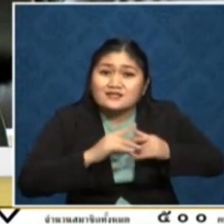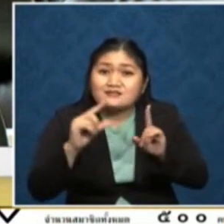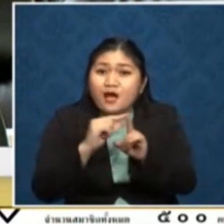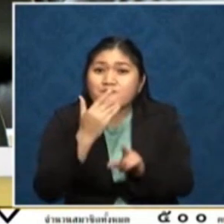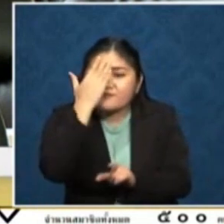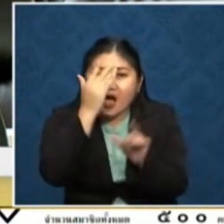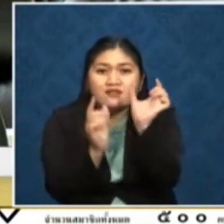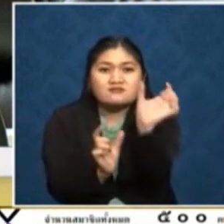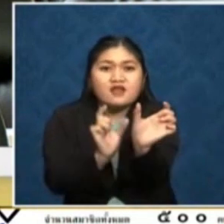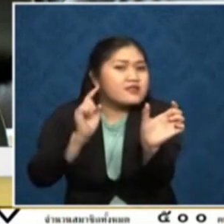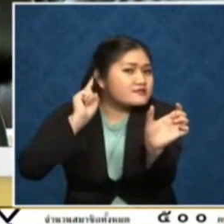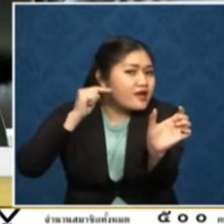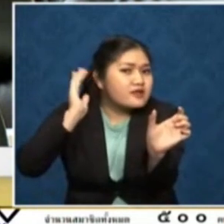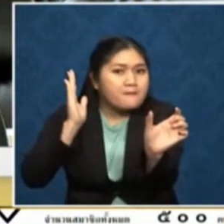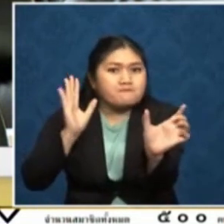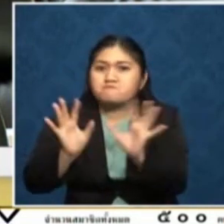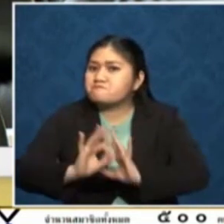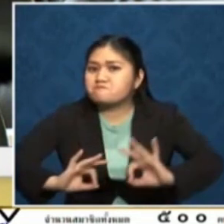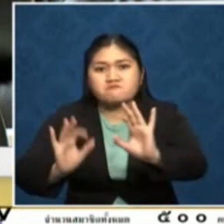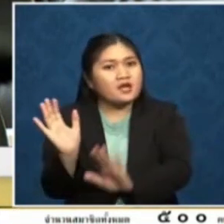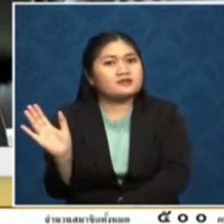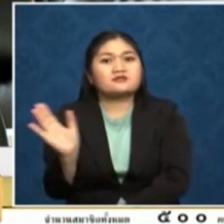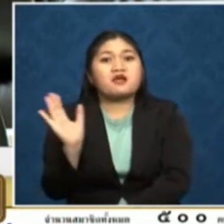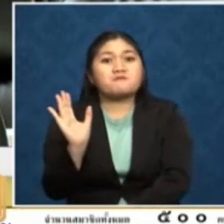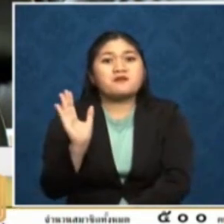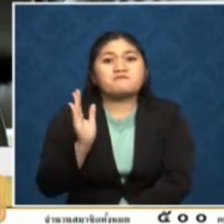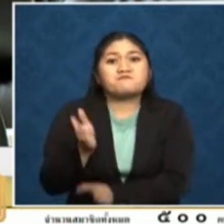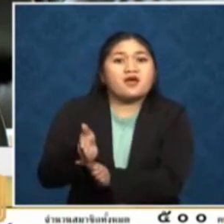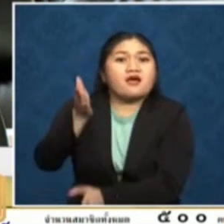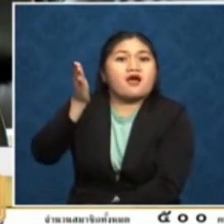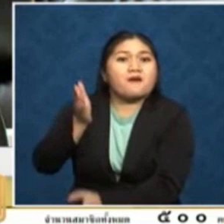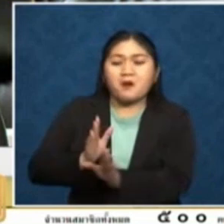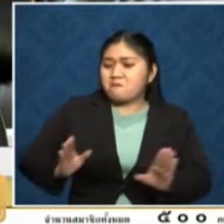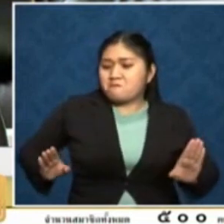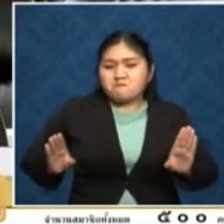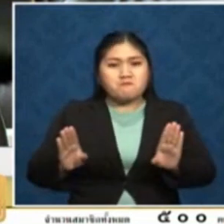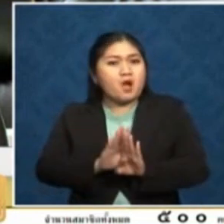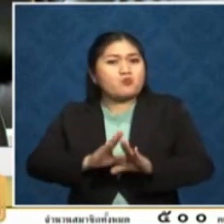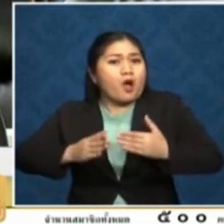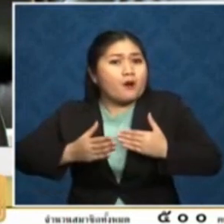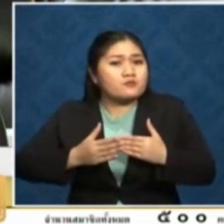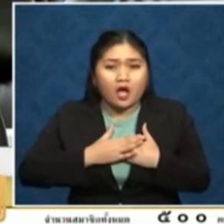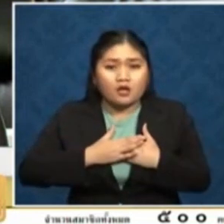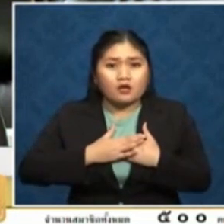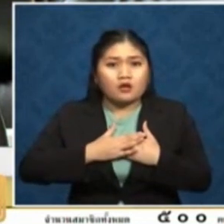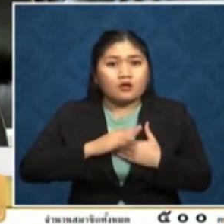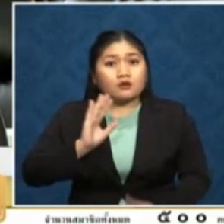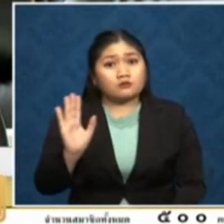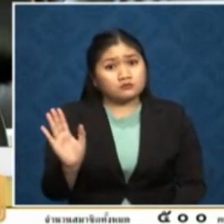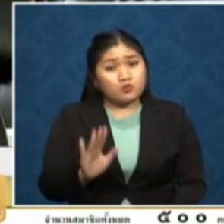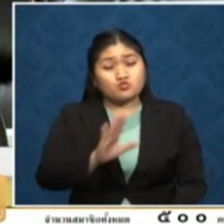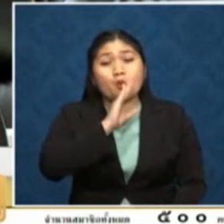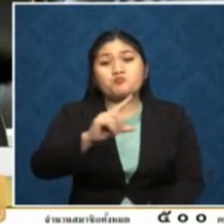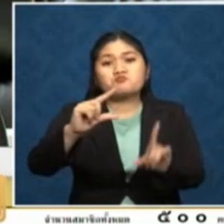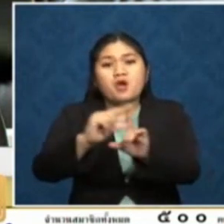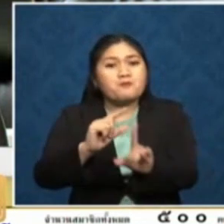ได้รู้กับผมเชื่อครับว่าถ้าคนเรารักกันจริงคำหน้านามนายนางเนี่ยไม่จะเป็นหรอกครับเป็นกำแพ